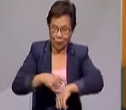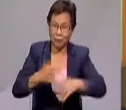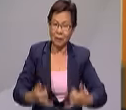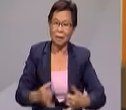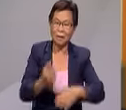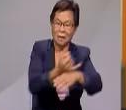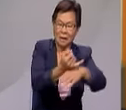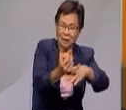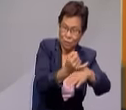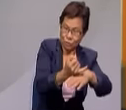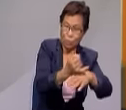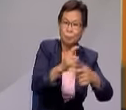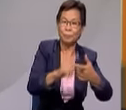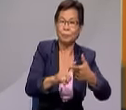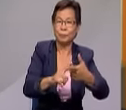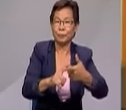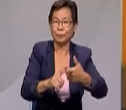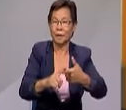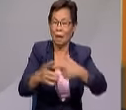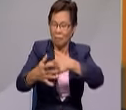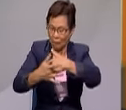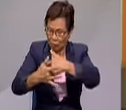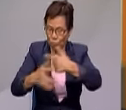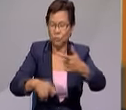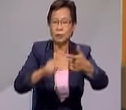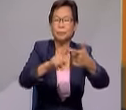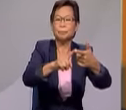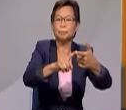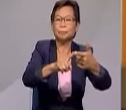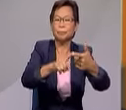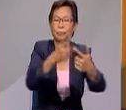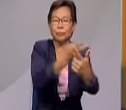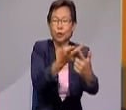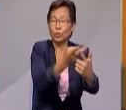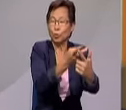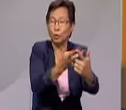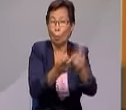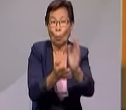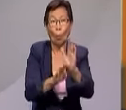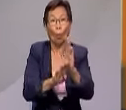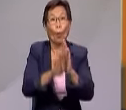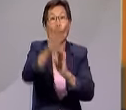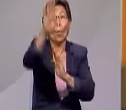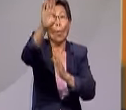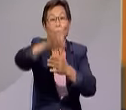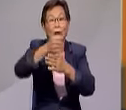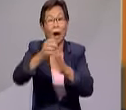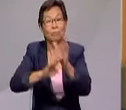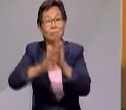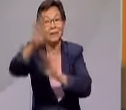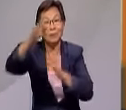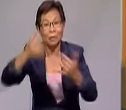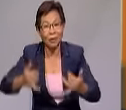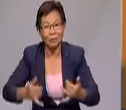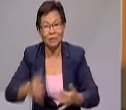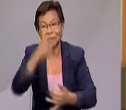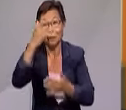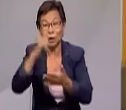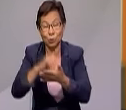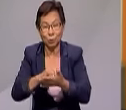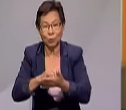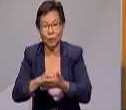sektor industrial, sektor teknologi sedang naik sahamnya. Maka itulah